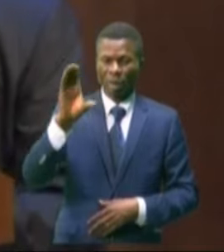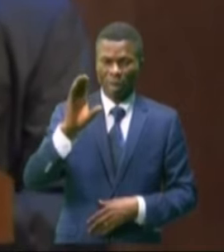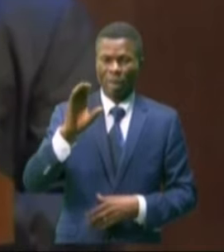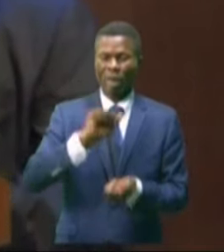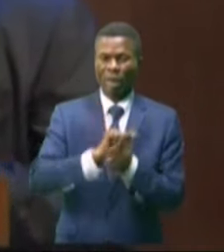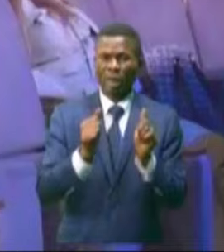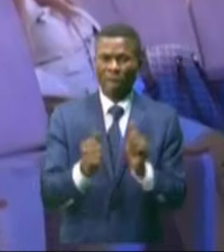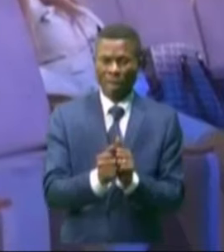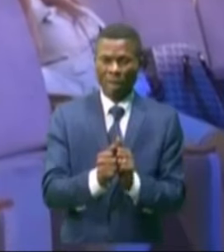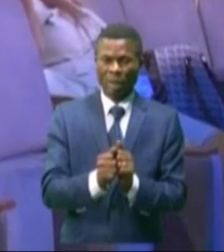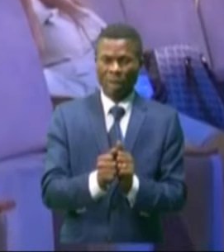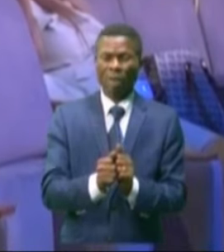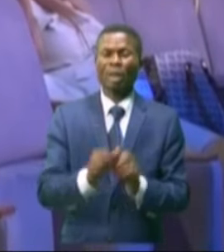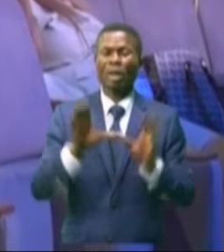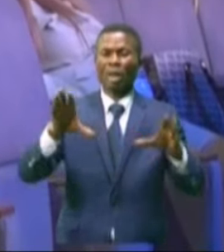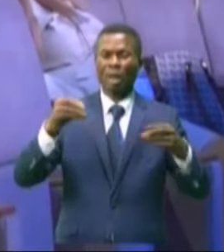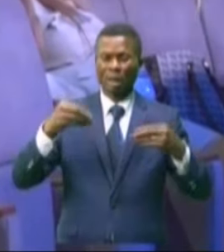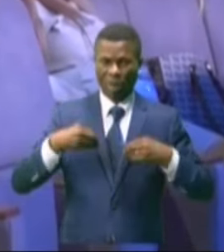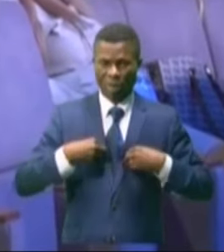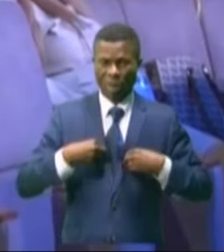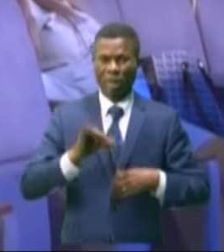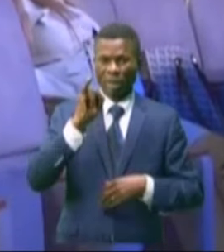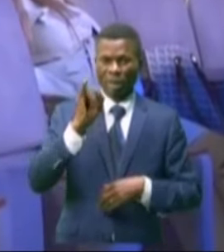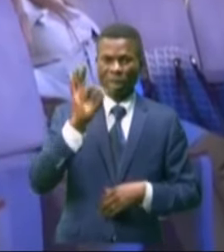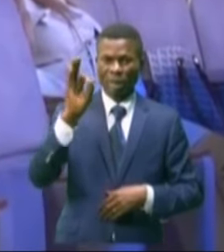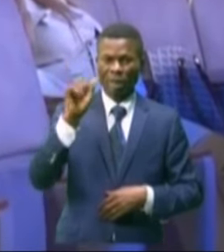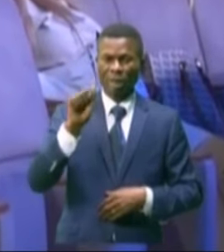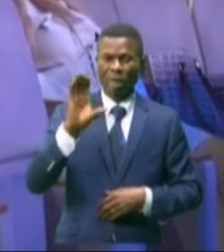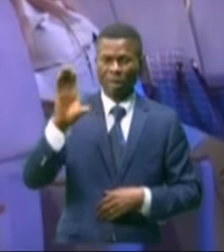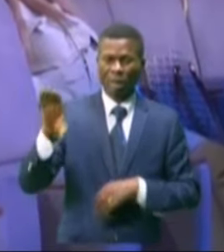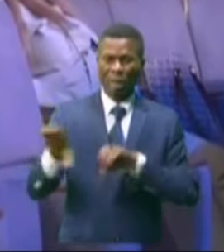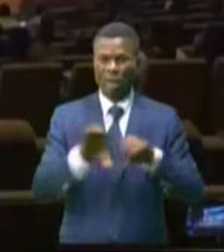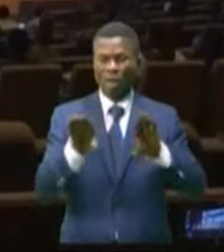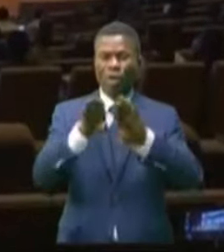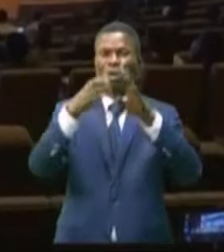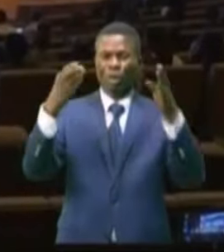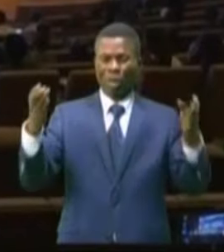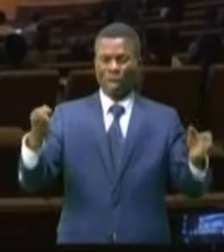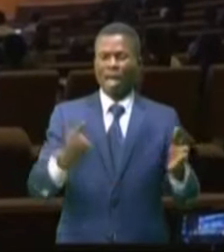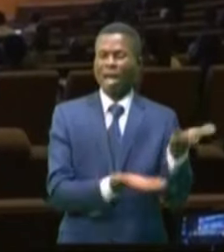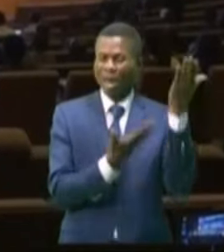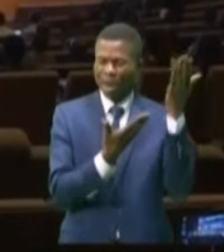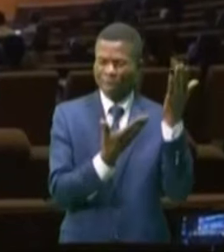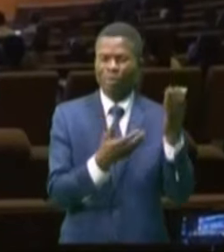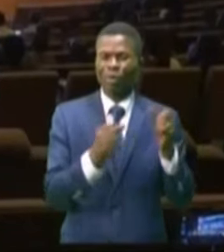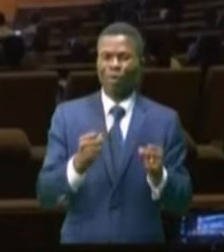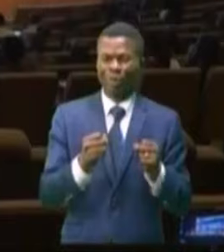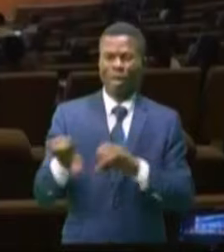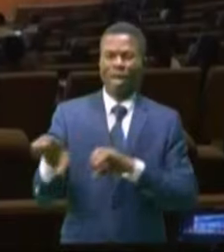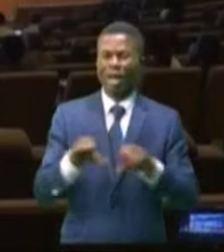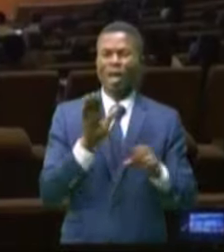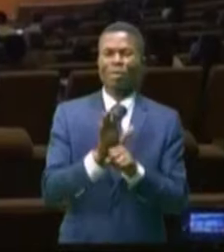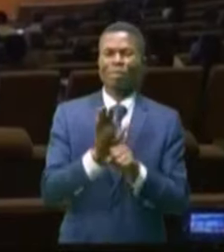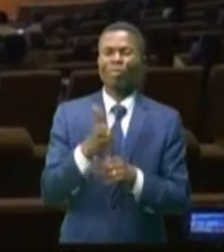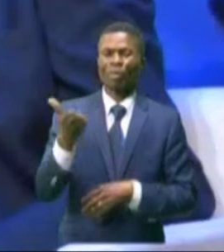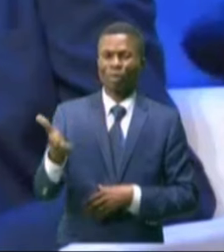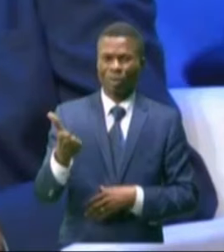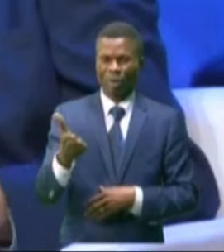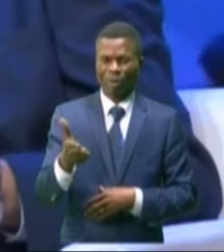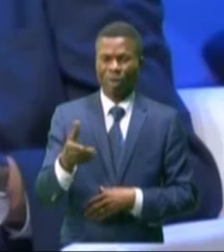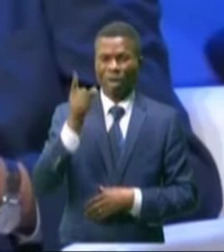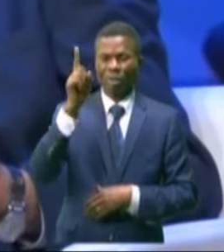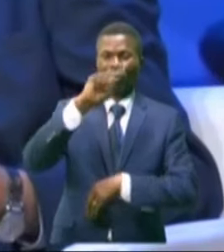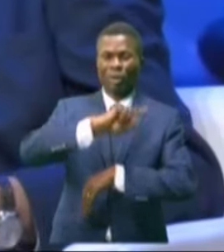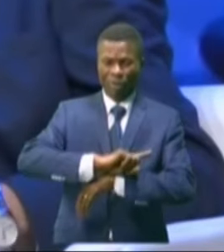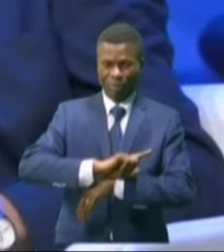processus d'adhésion à l'IFAC. Une cérémonie d'ouverture riche en couleurs et en activités, ce premier jour